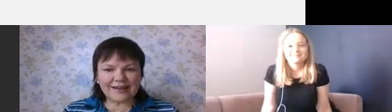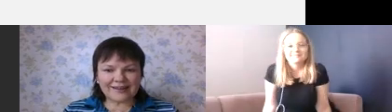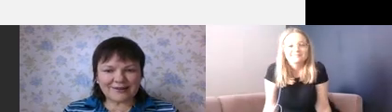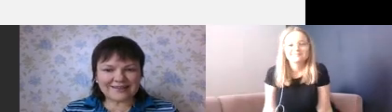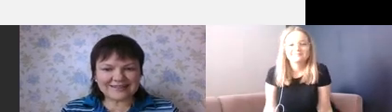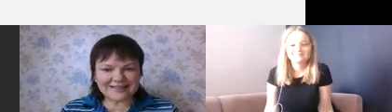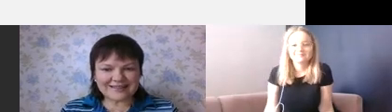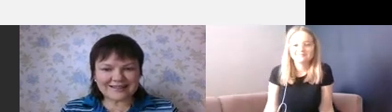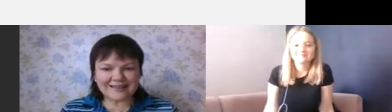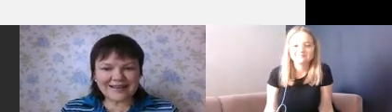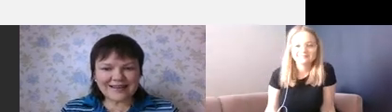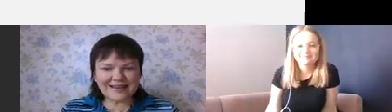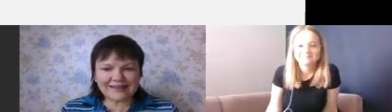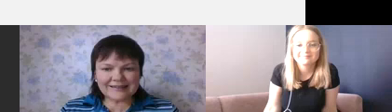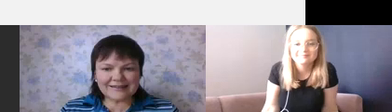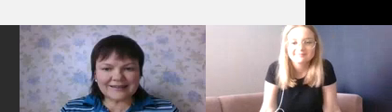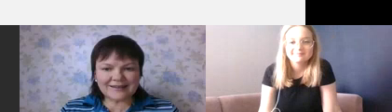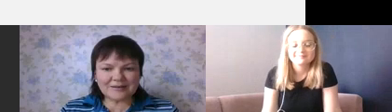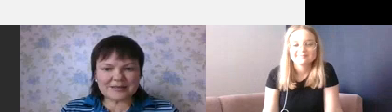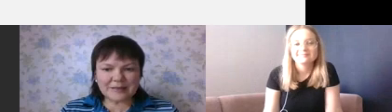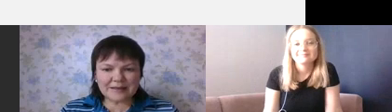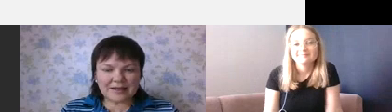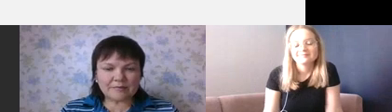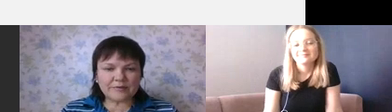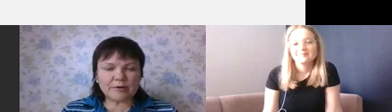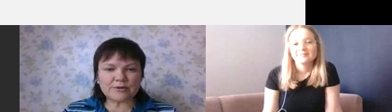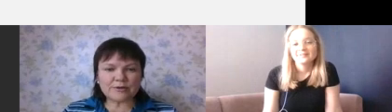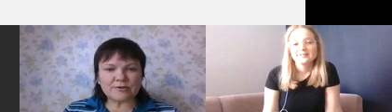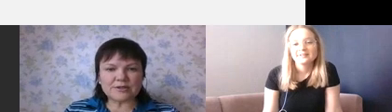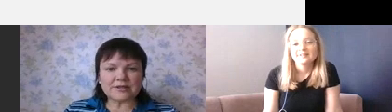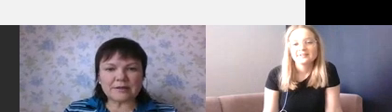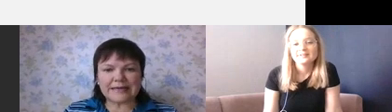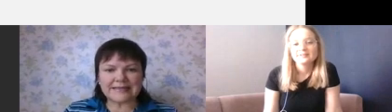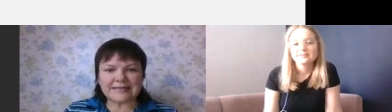väga tore näide oli see tõesti, et miks